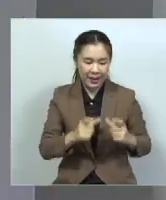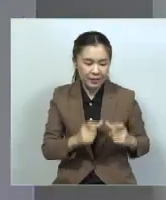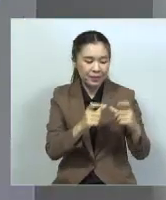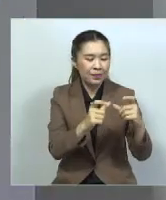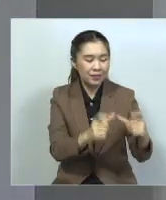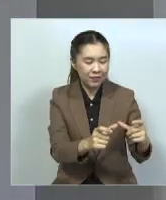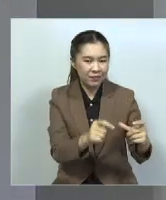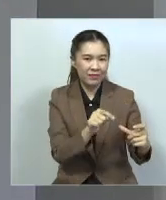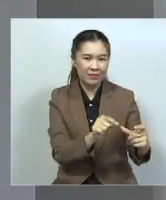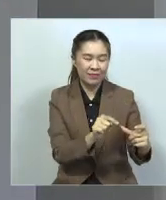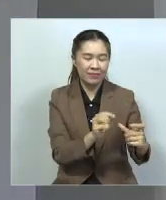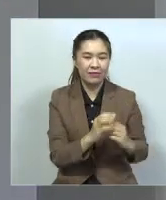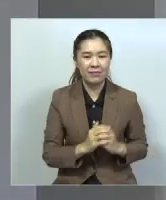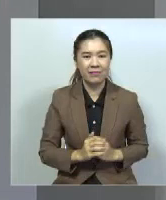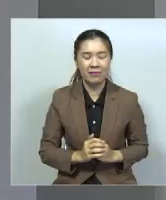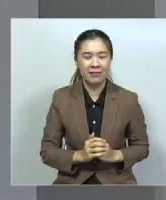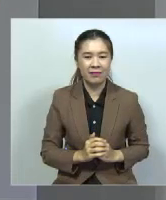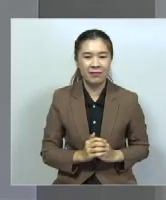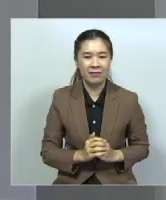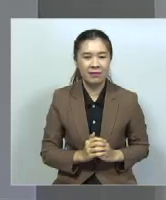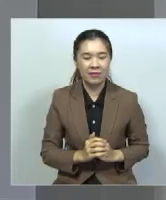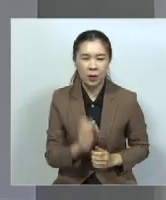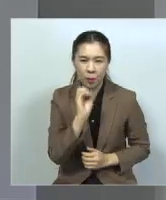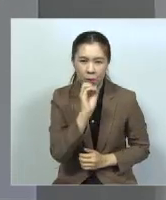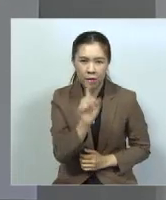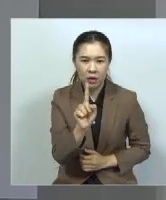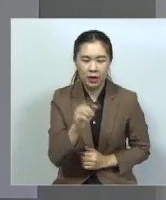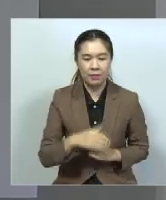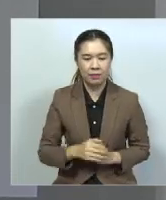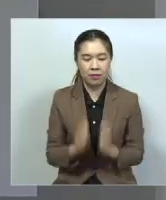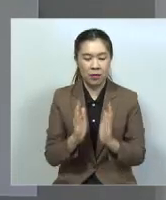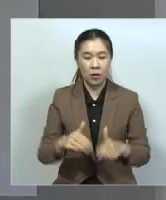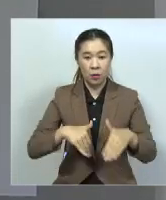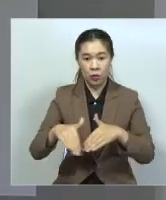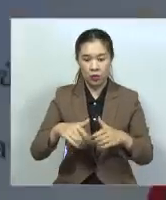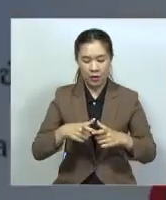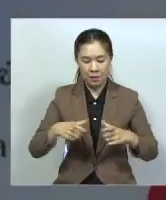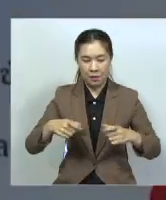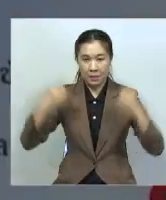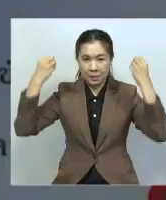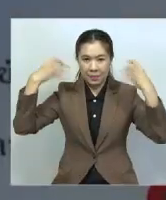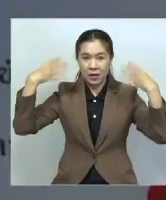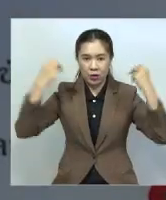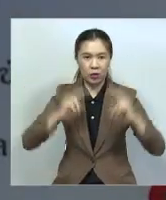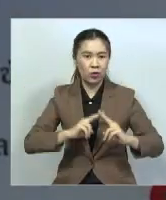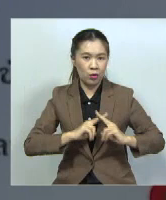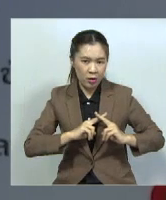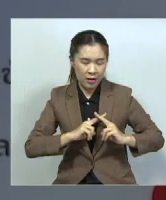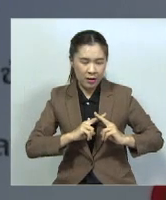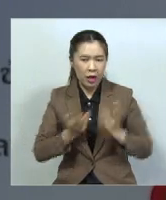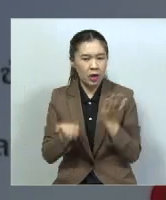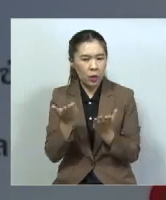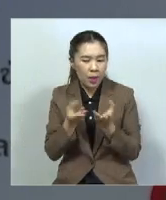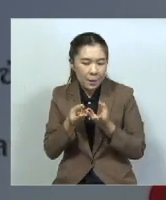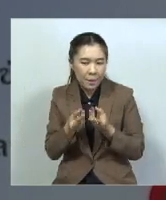กองทัพอากาศค่ะโดยแนะนำนะคะแล้วก็เน้นย้ำเลยนะคะให้ประชาชนนั้นนำบัตรประจำตัวประชาชนหรือว่าหม